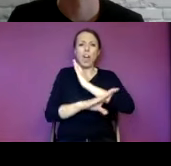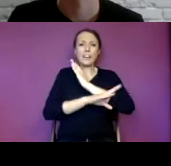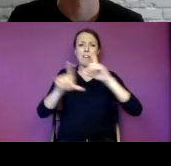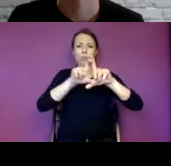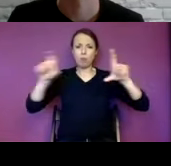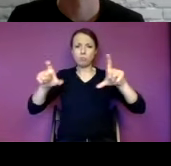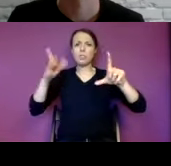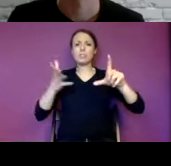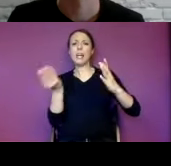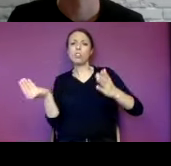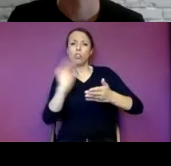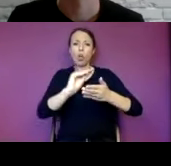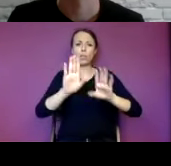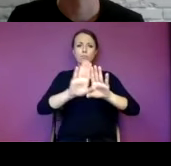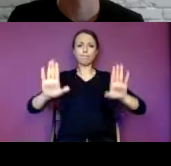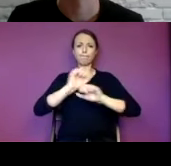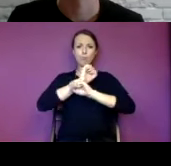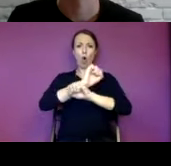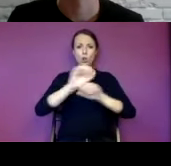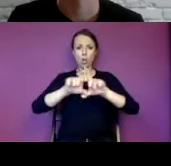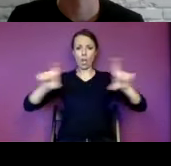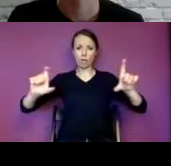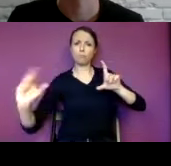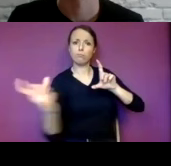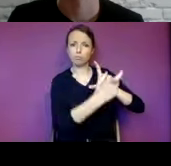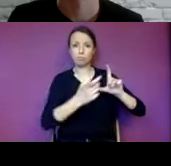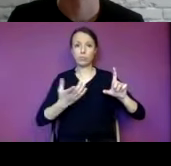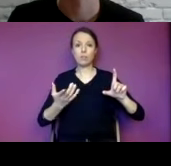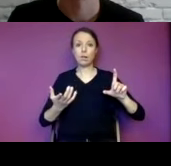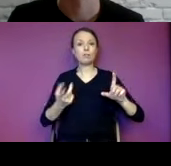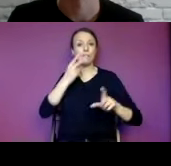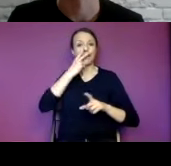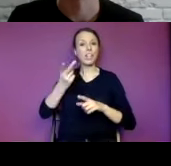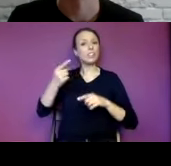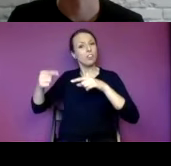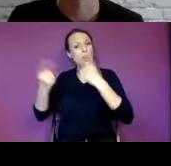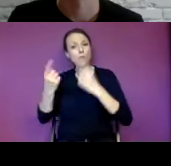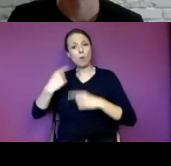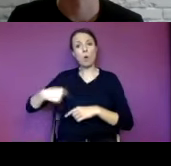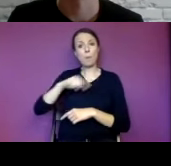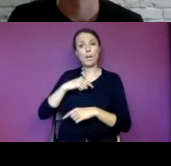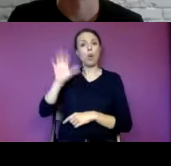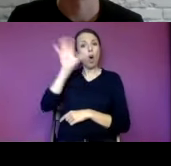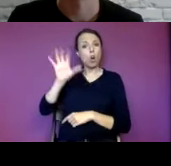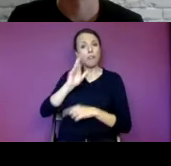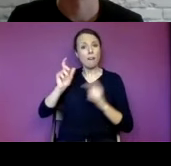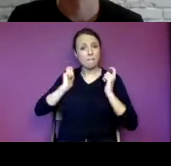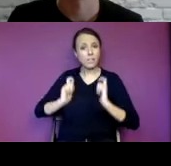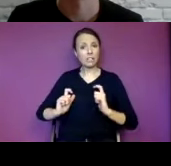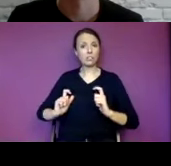podstawowym wymiarze ten konflikt, tak? To znaczy my tę wieś tylko oglądamy z zewnątrz, my jesteśmy tymi, którzy odbieramy ją powierzchownie